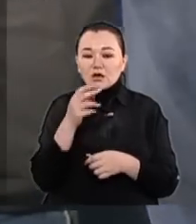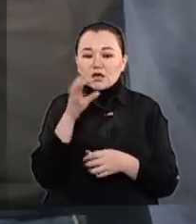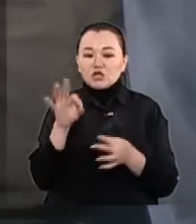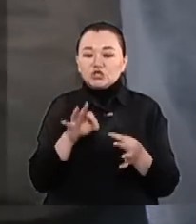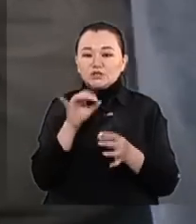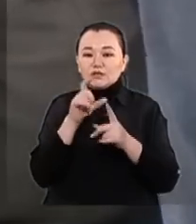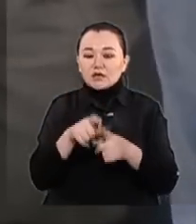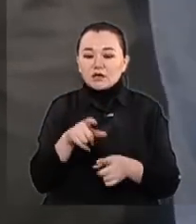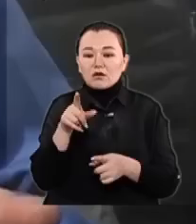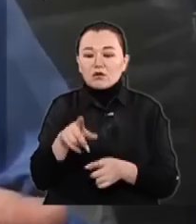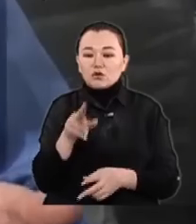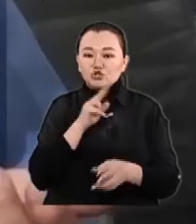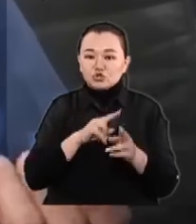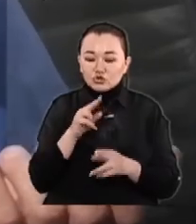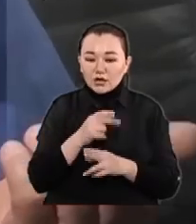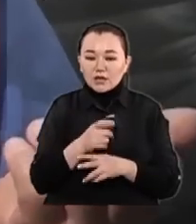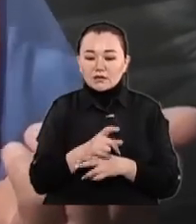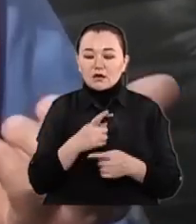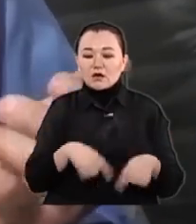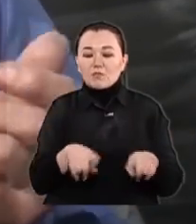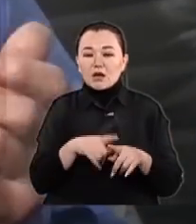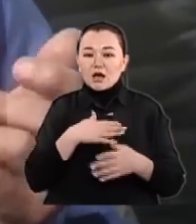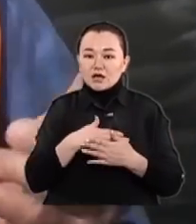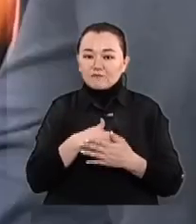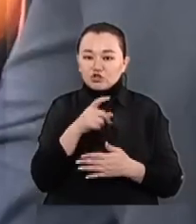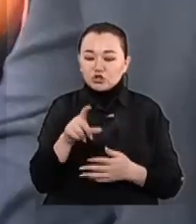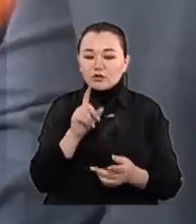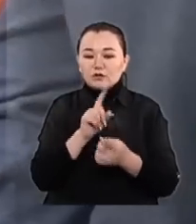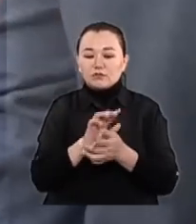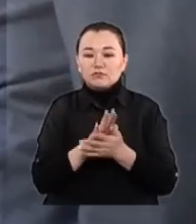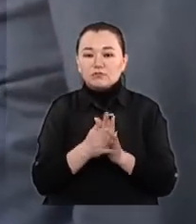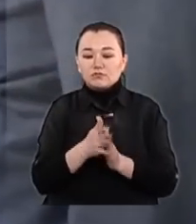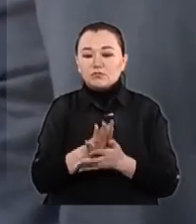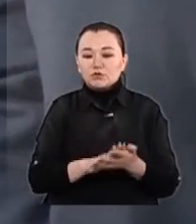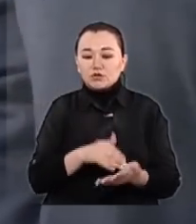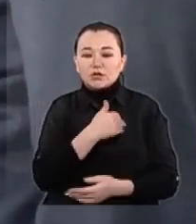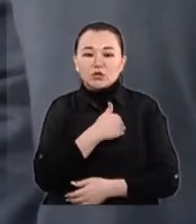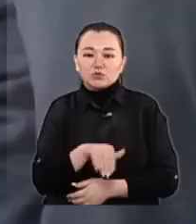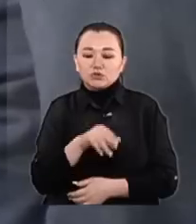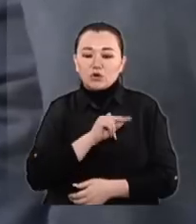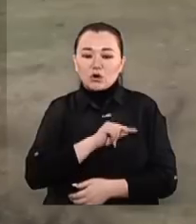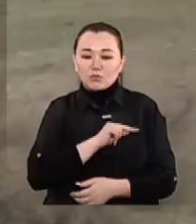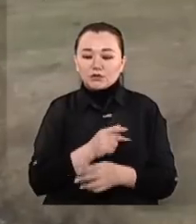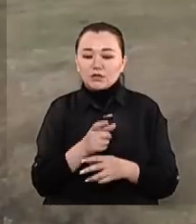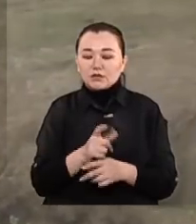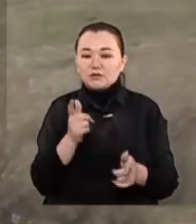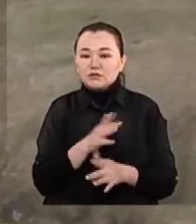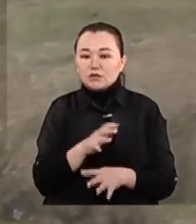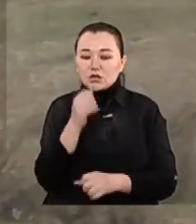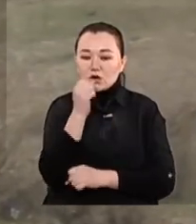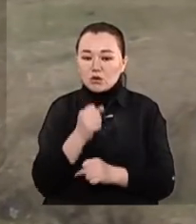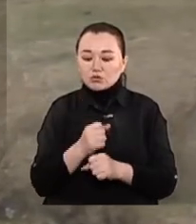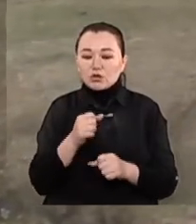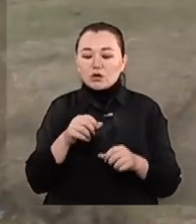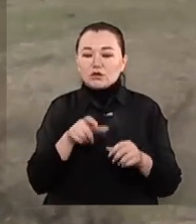айтып арыздандың деп айып таққан серіктестік белсенді азаматтармен келісімшартты жалғастырмауға бел буған. Бұған келіспеген жұмысшылар